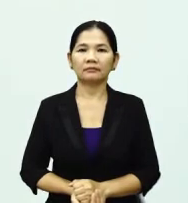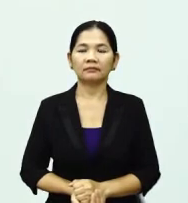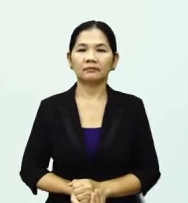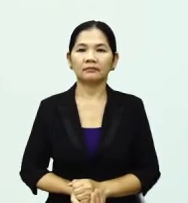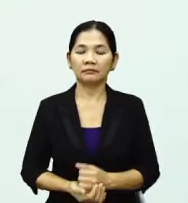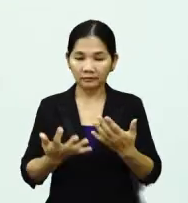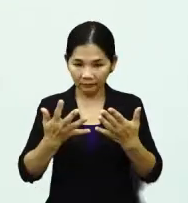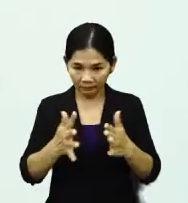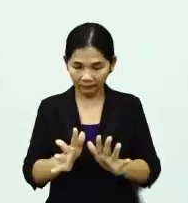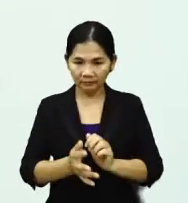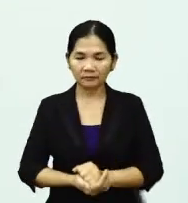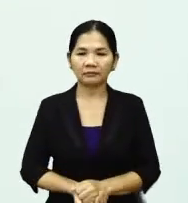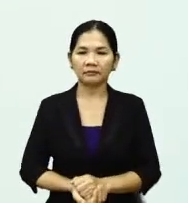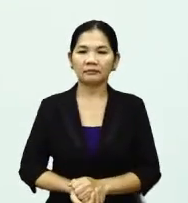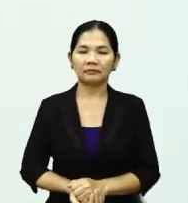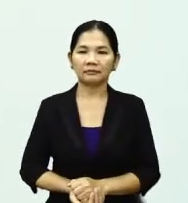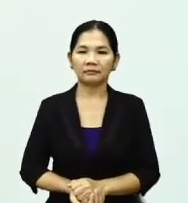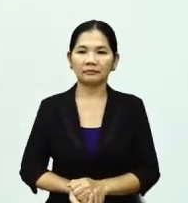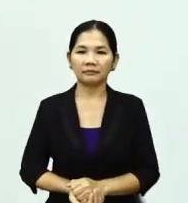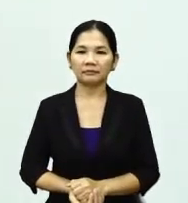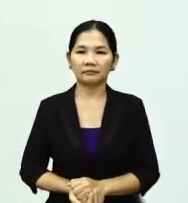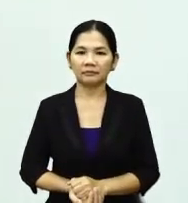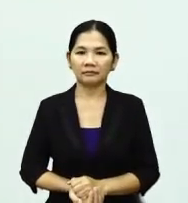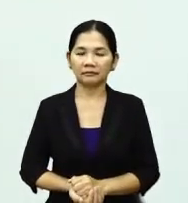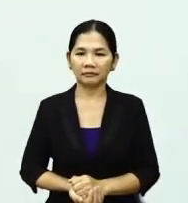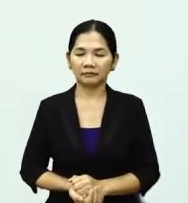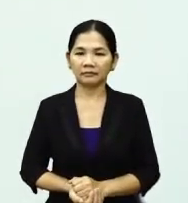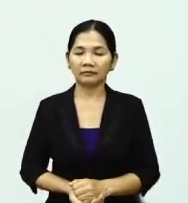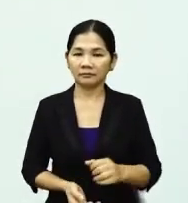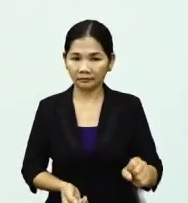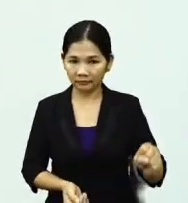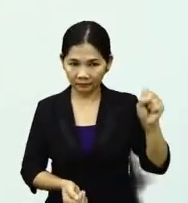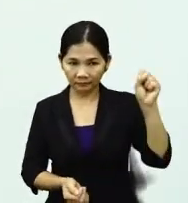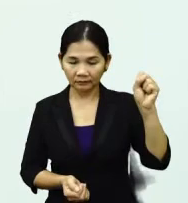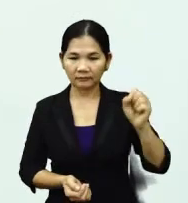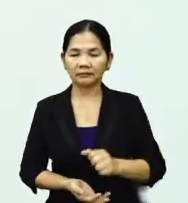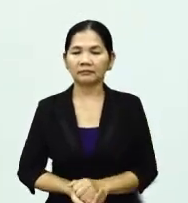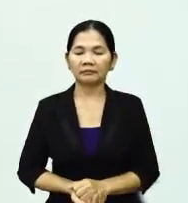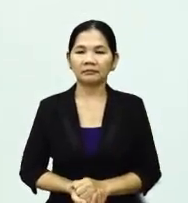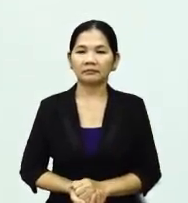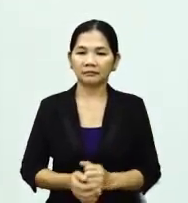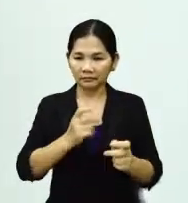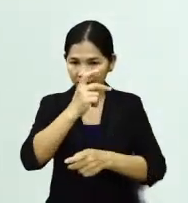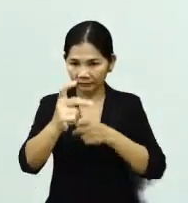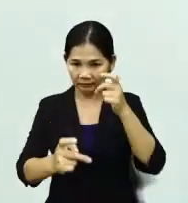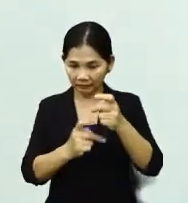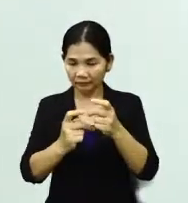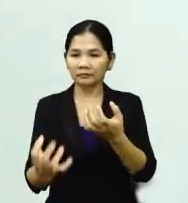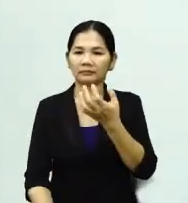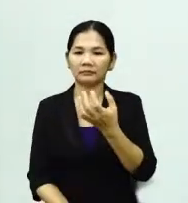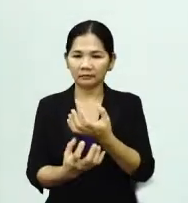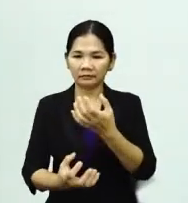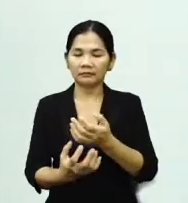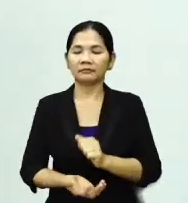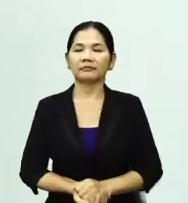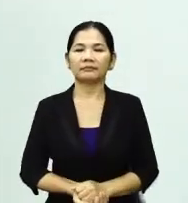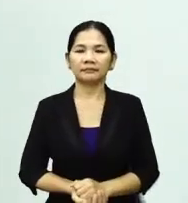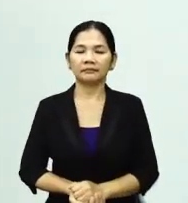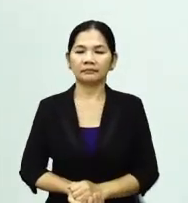Vậy nè con. Chà, bà rút lực đá chân luôn láng. Chà, cường tì cùng tiếng to cho mùi nè cổ